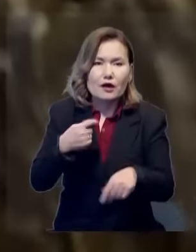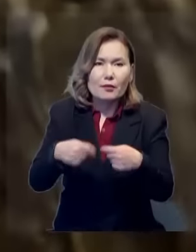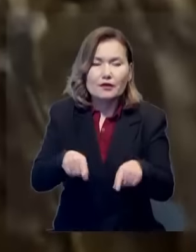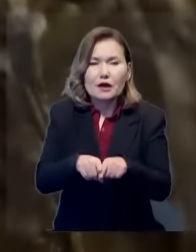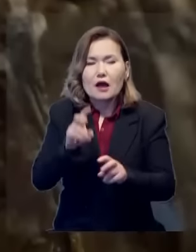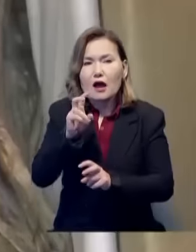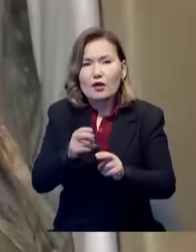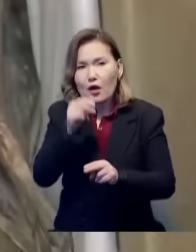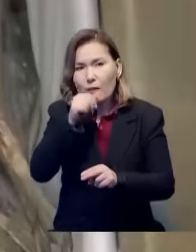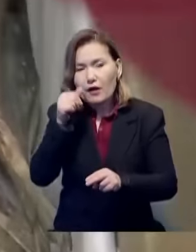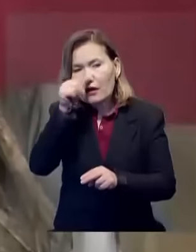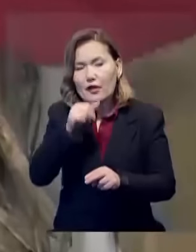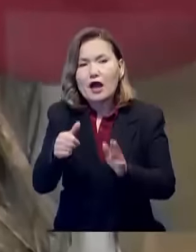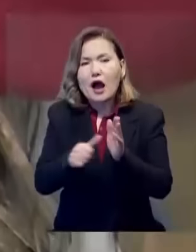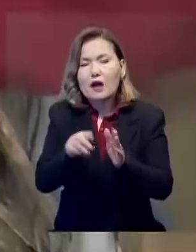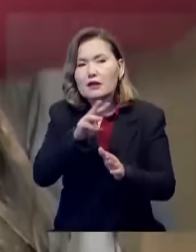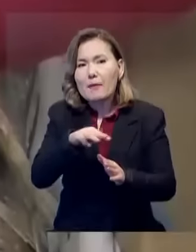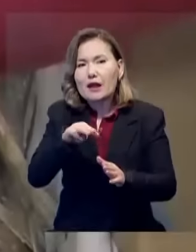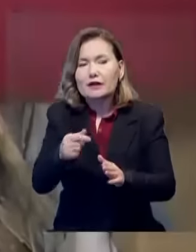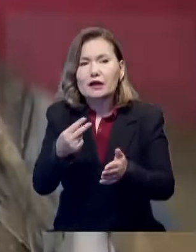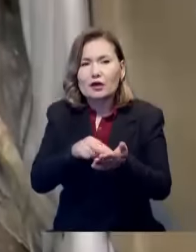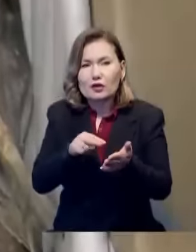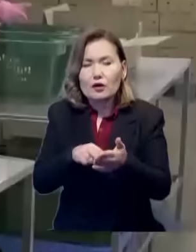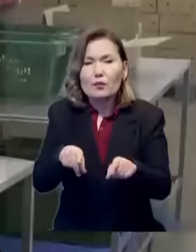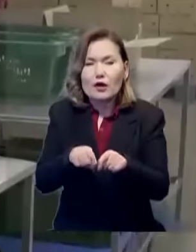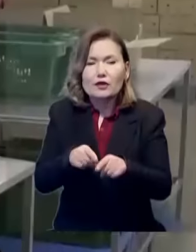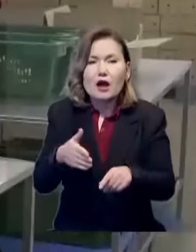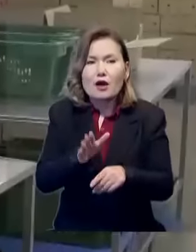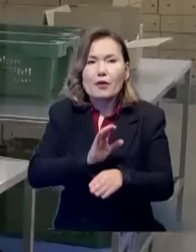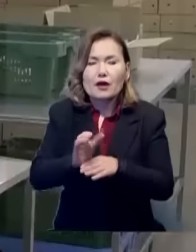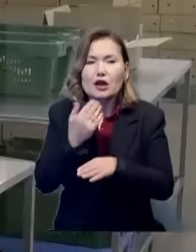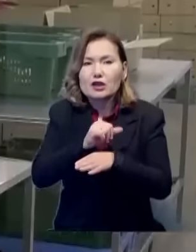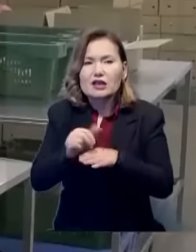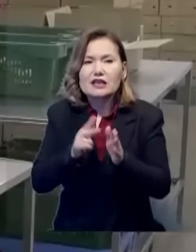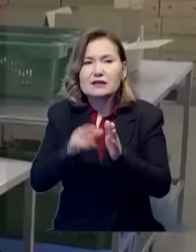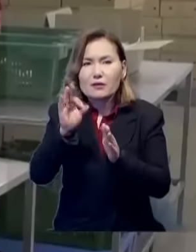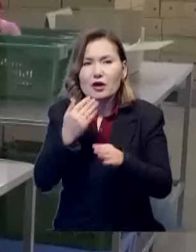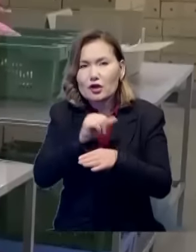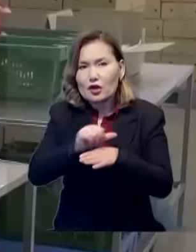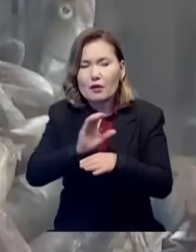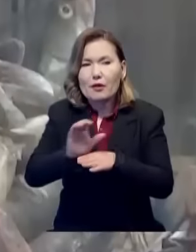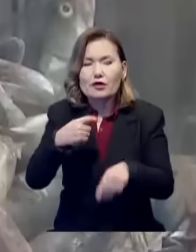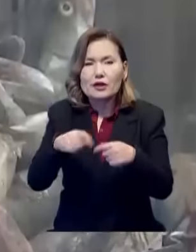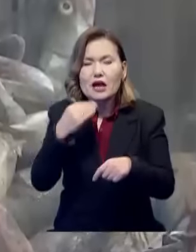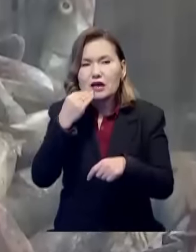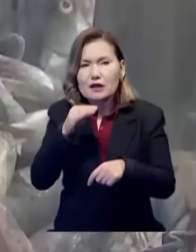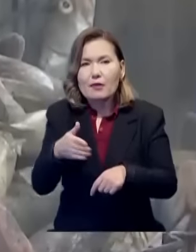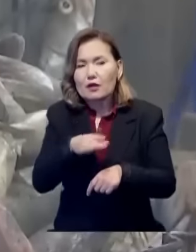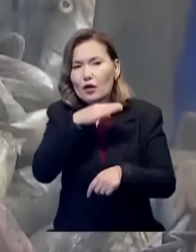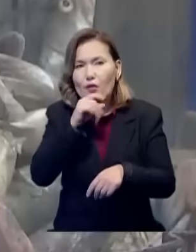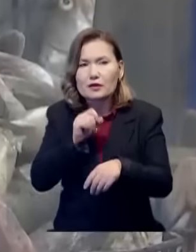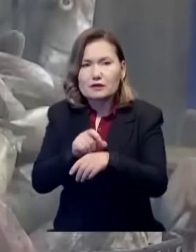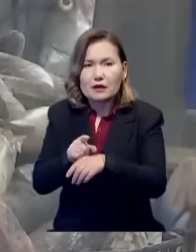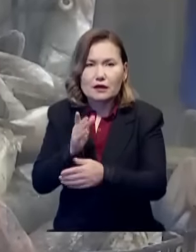өңдейтін кәсіпорындар былтыр 6 миллиардқа жуық теңгенің өнімін өндіріп, 80%-ын экспортқа шығарды. Себебі сапалы өнімге сұраныс жоғары